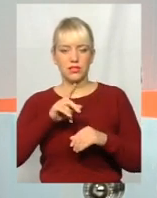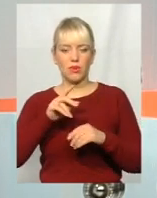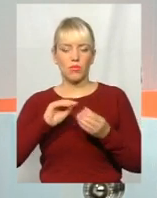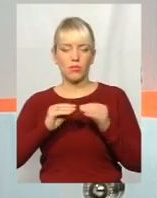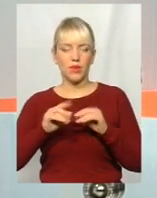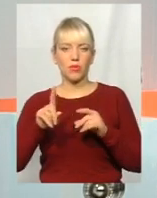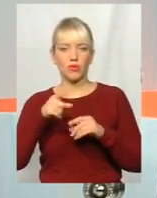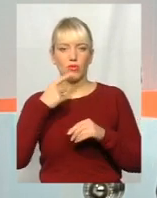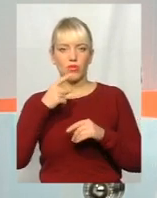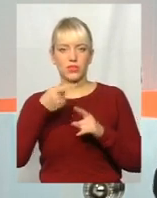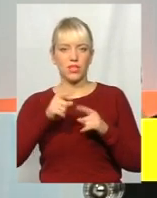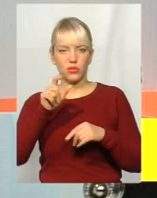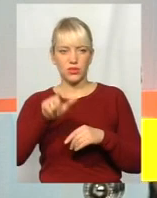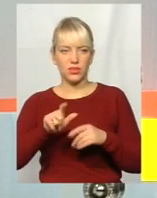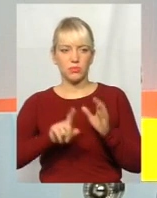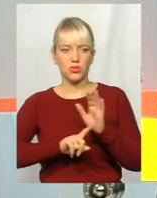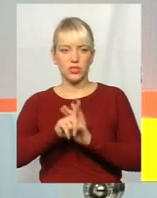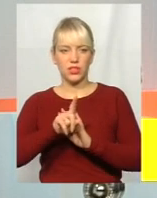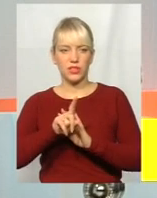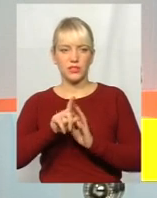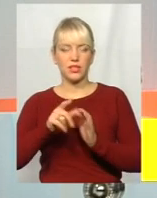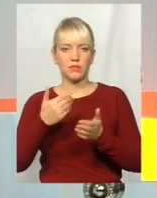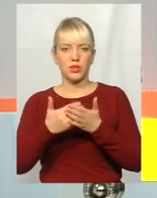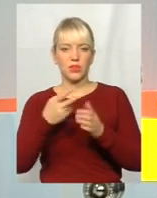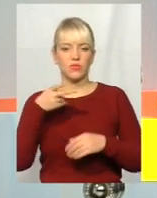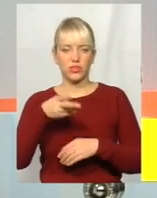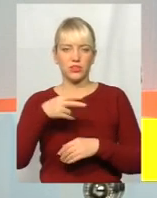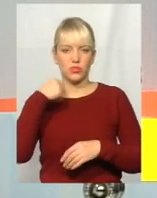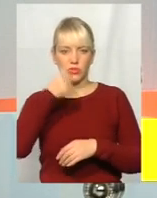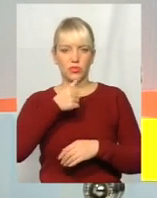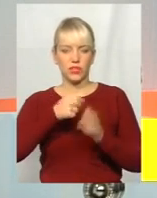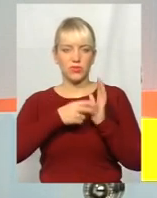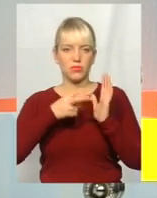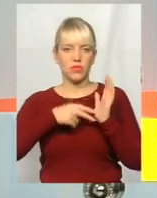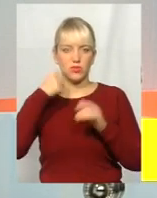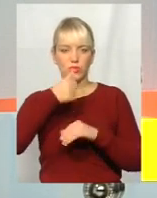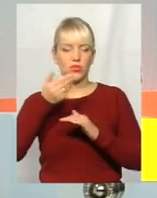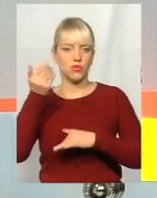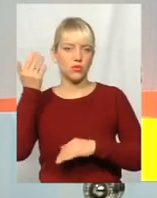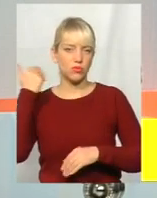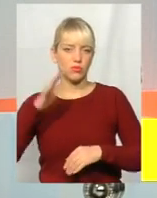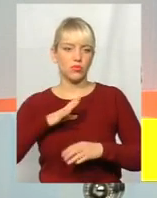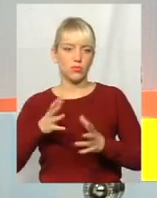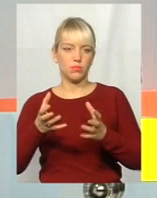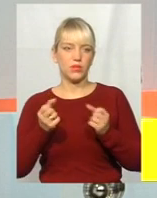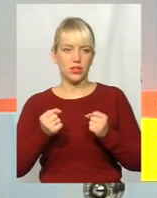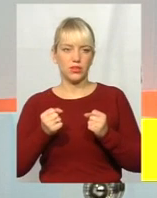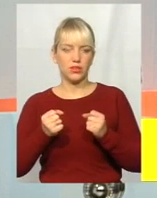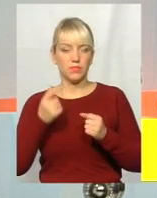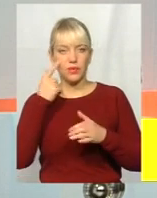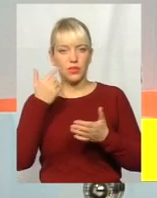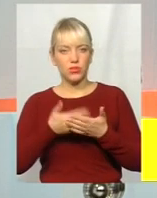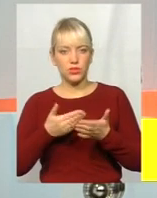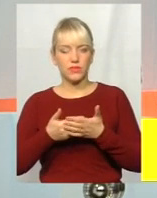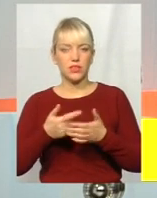починається з десь рубежа 2000 року, тобто 17 років тому були прийняті, очевидно, це